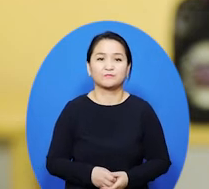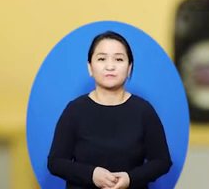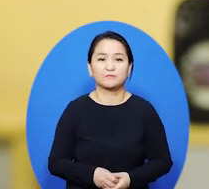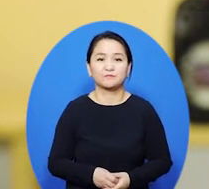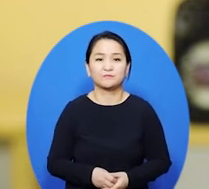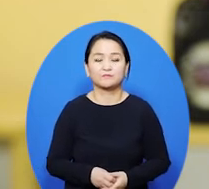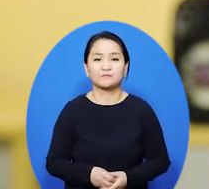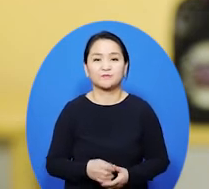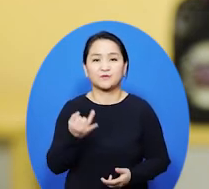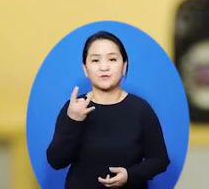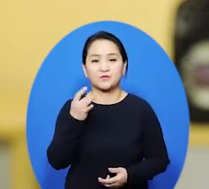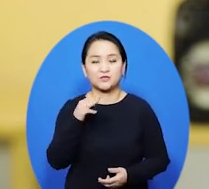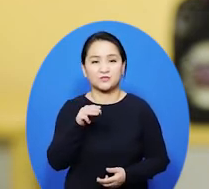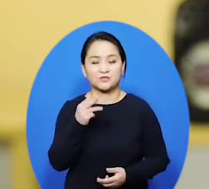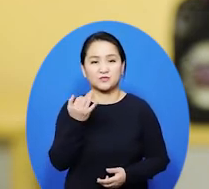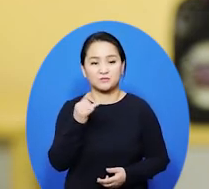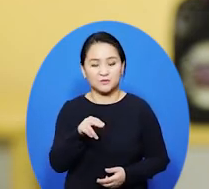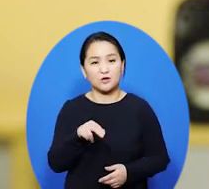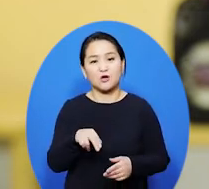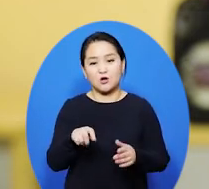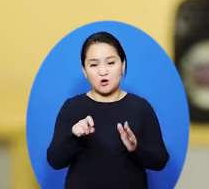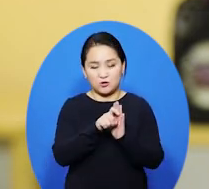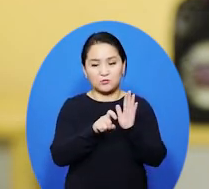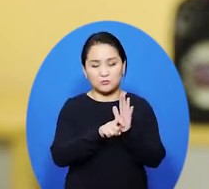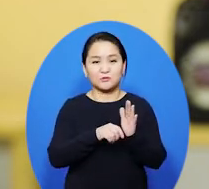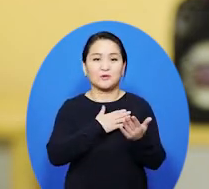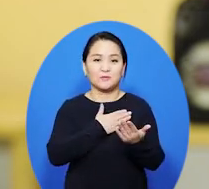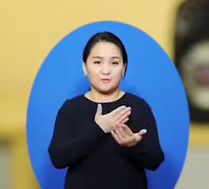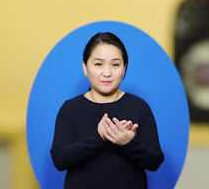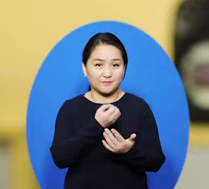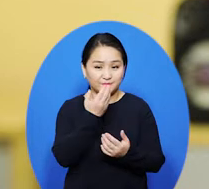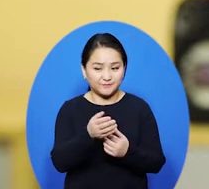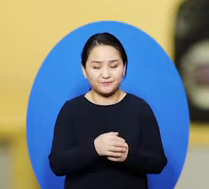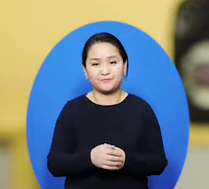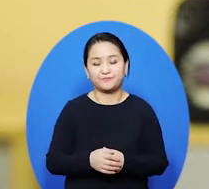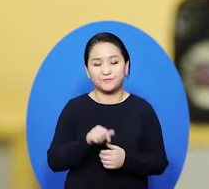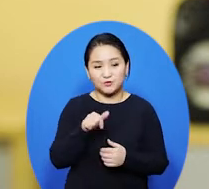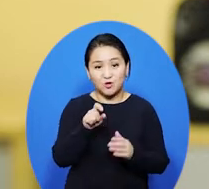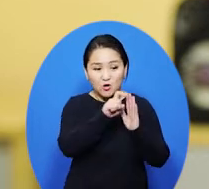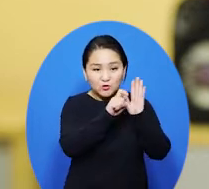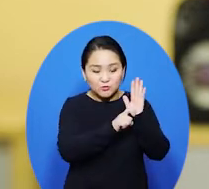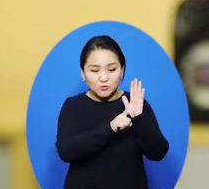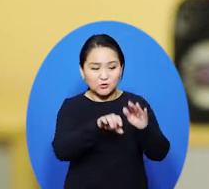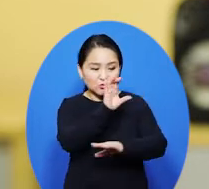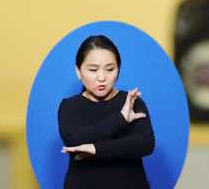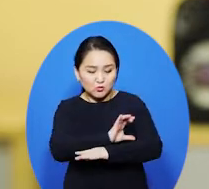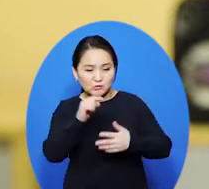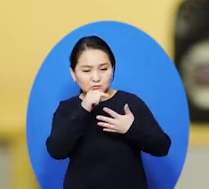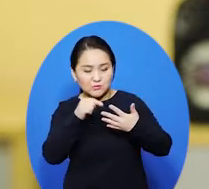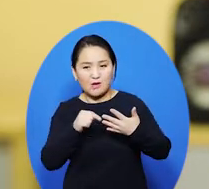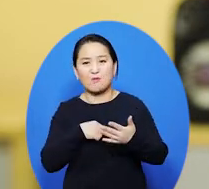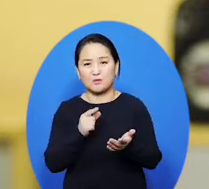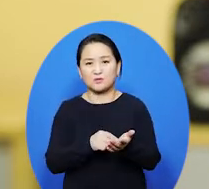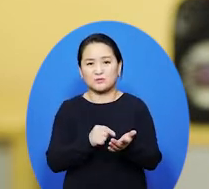ирсэн байгаа. Тэгээд интерншип хөтөлбөртөө ерөнхийдөө үнэхээр баярлаж байгаа. Тэгээд бас интерншип хөтөлбөрийн тэр сургалтууд нь